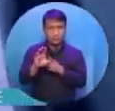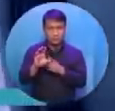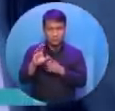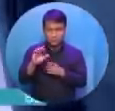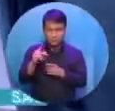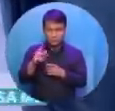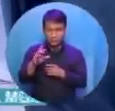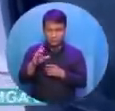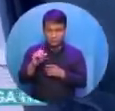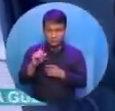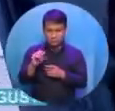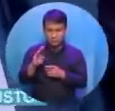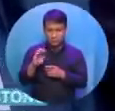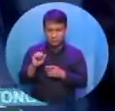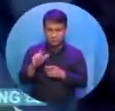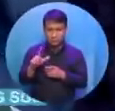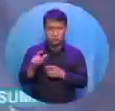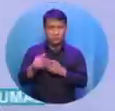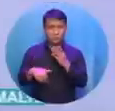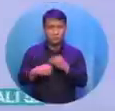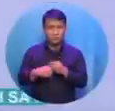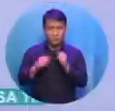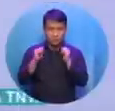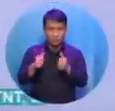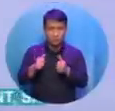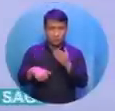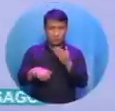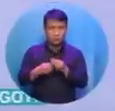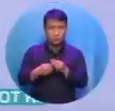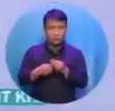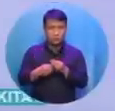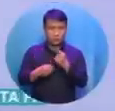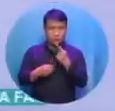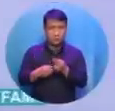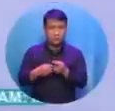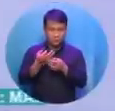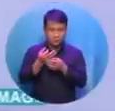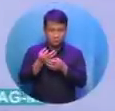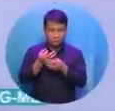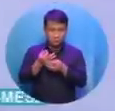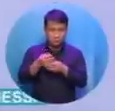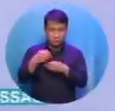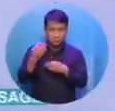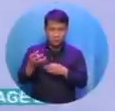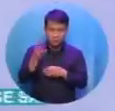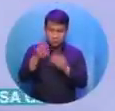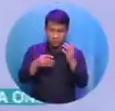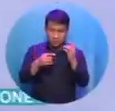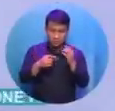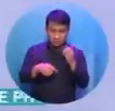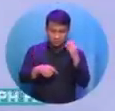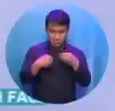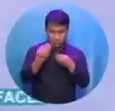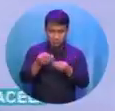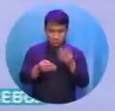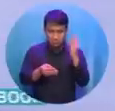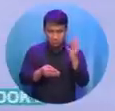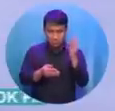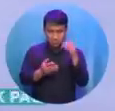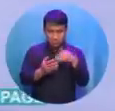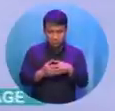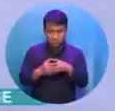salamat. Di ba, ma'am? So, ulitin natin. To wrap it up, meron po kayong 40,000 pesos